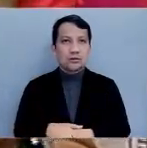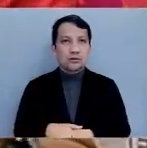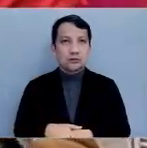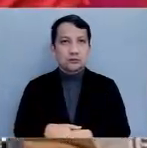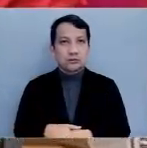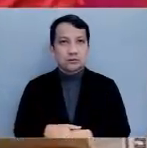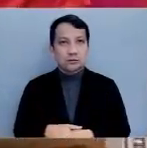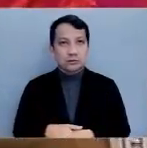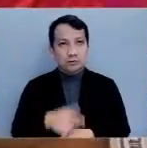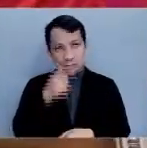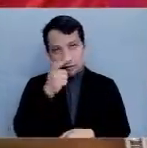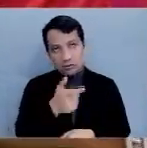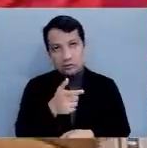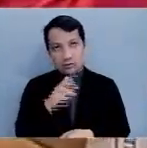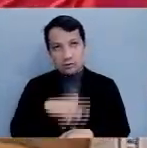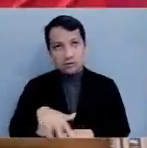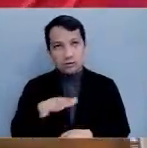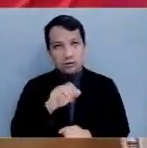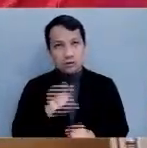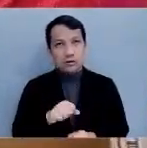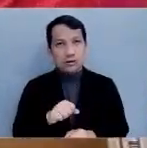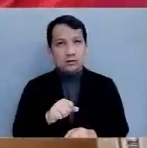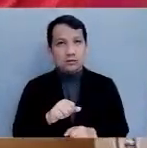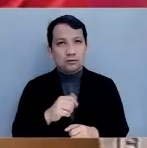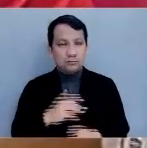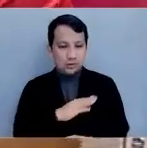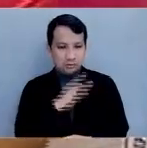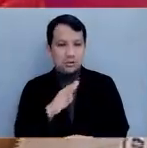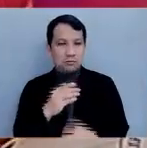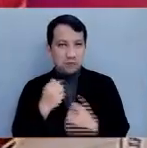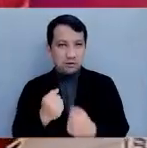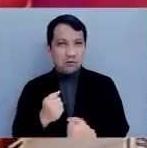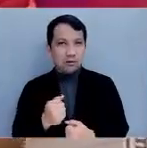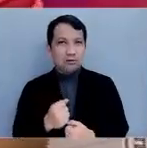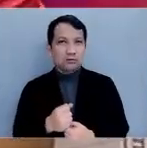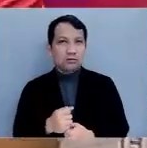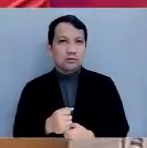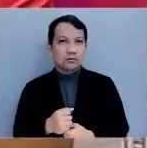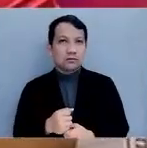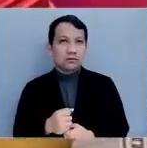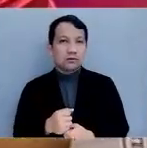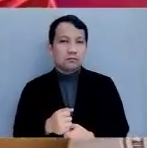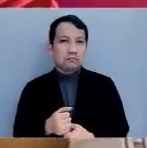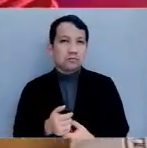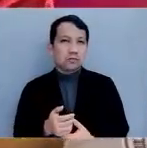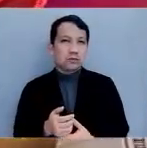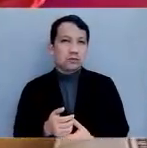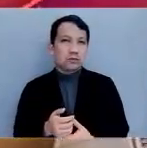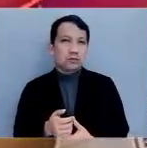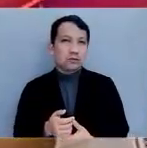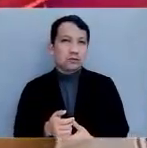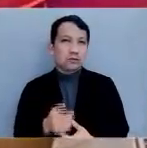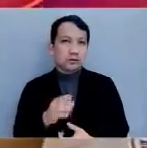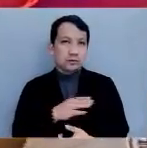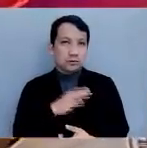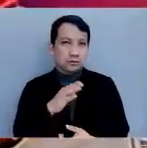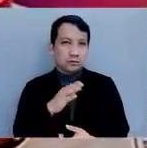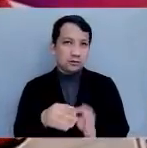na lahat po kami, buo yung loob namin. And then yung coaches